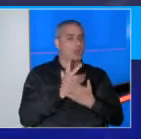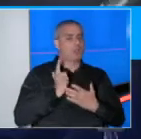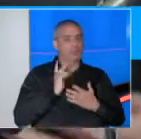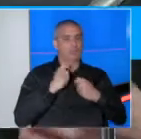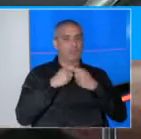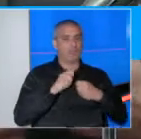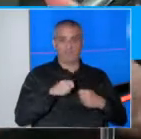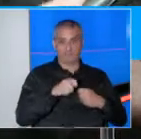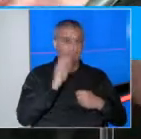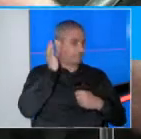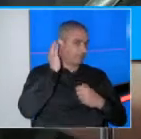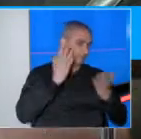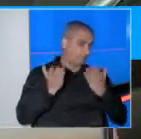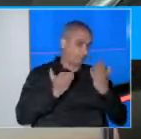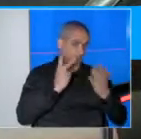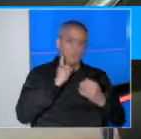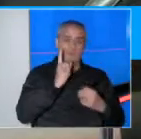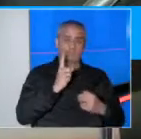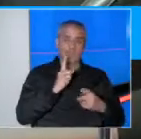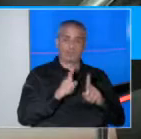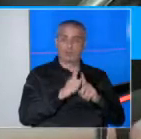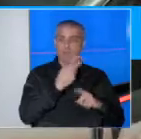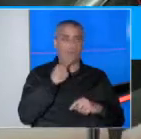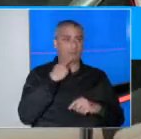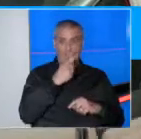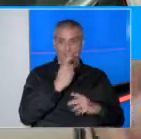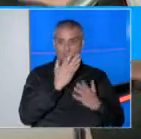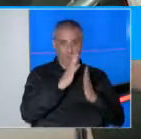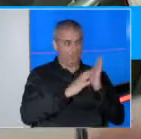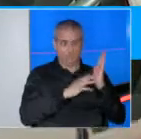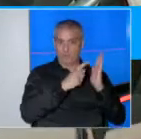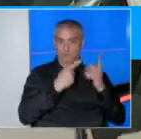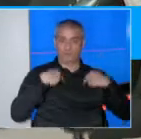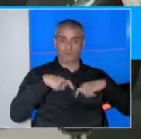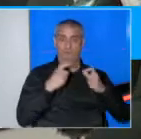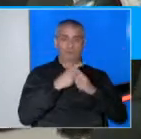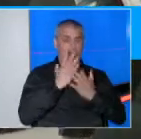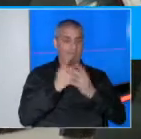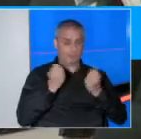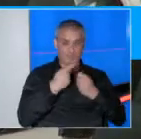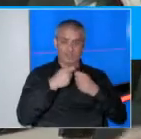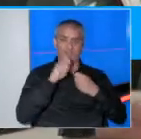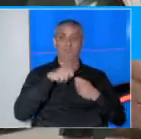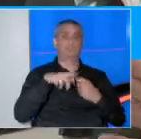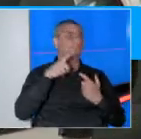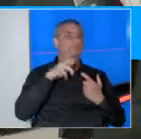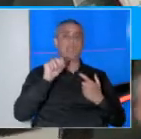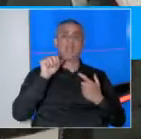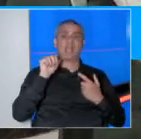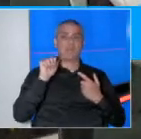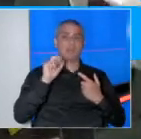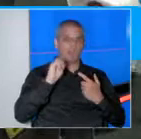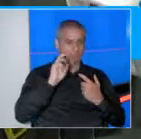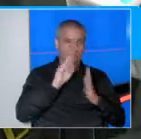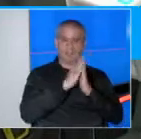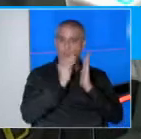חבר הכנסת, חברת הכנסת, אבל כמו שהצהרות הון כבר היום, יושבת ראש המפלגה פרסמה, חברת הכנסת אמילי מואטי, גם מיומנים, רם